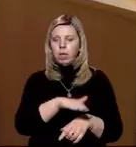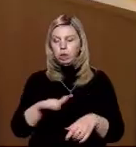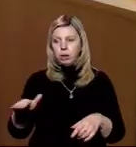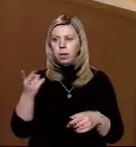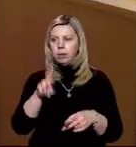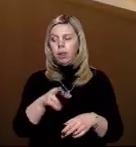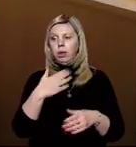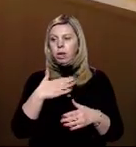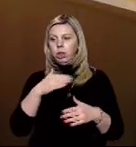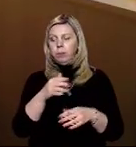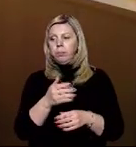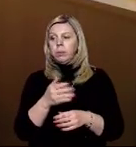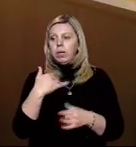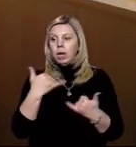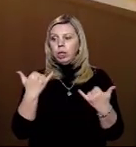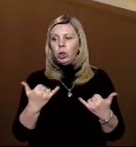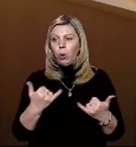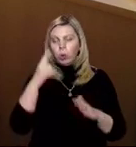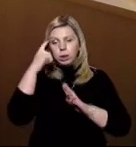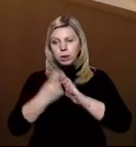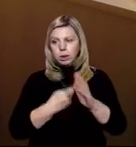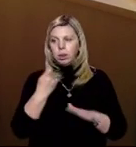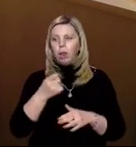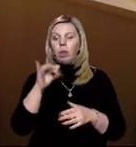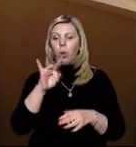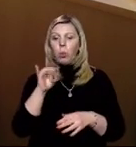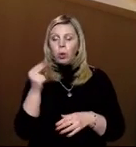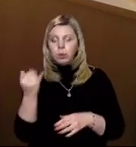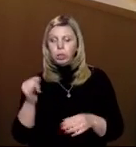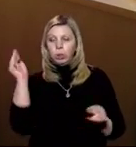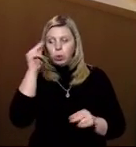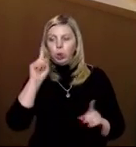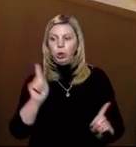наших учнів. Я сьогодні дізналась на уроці, що